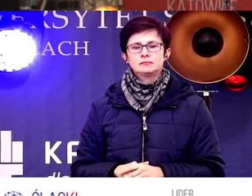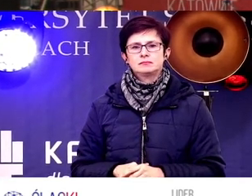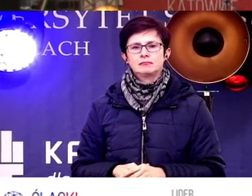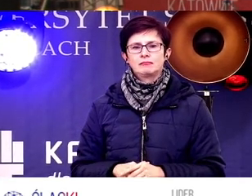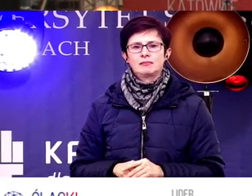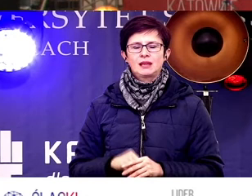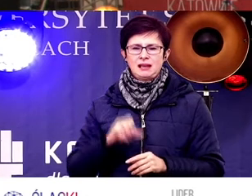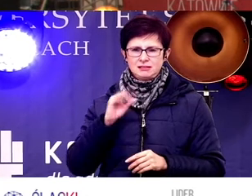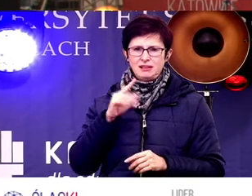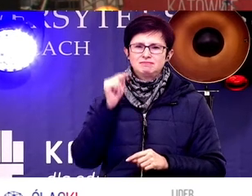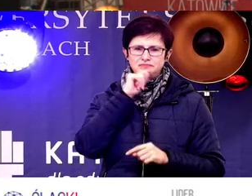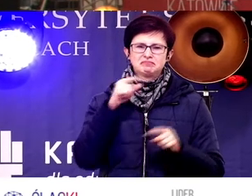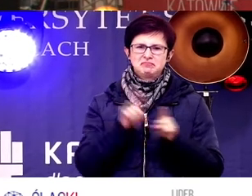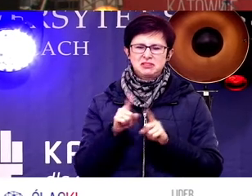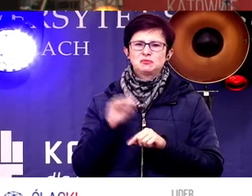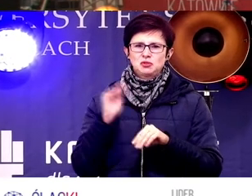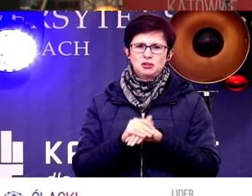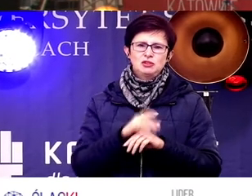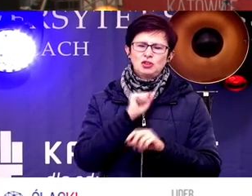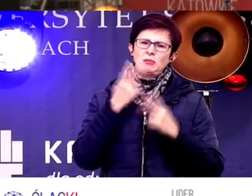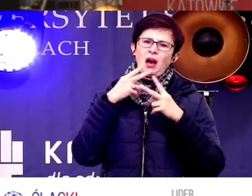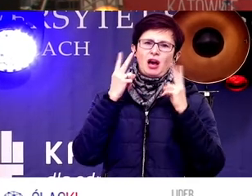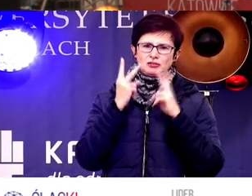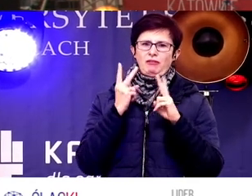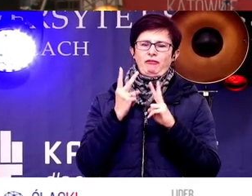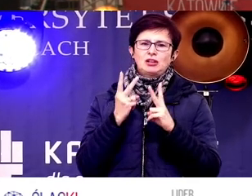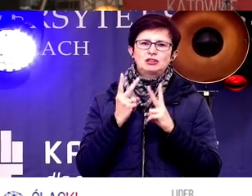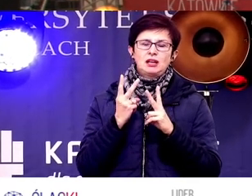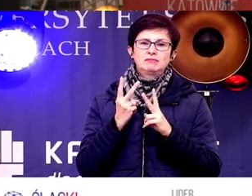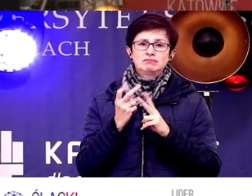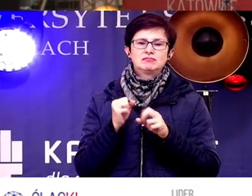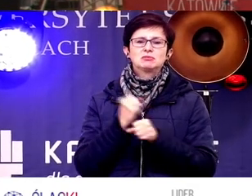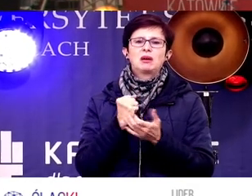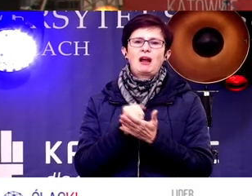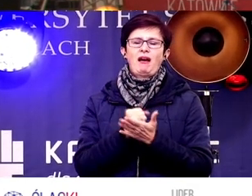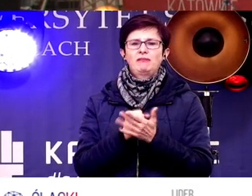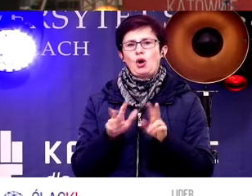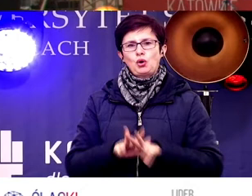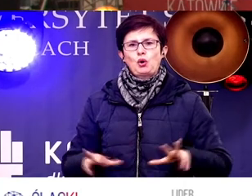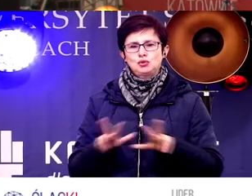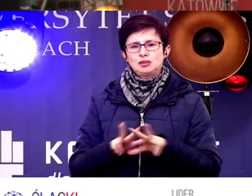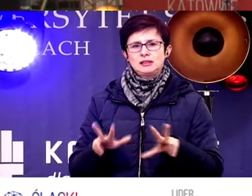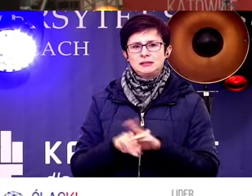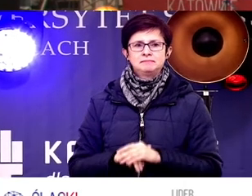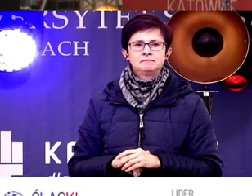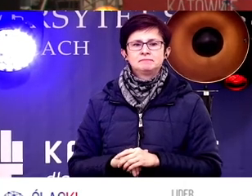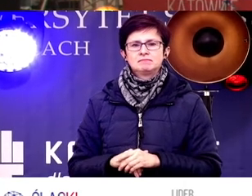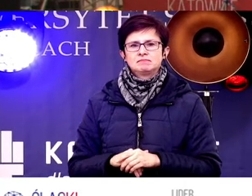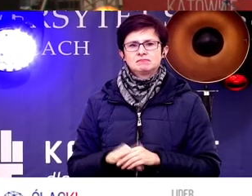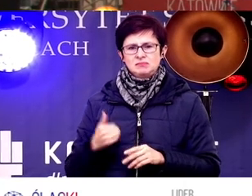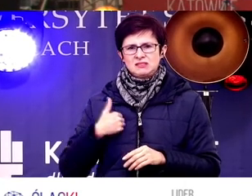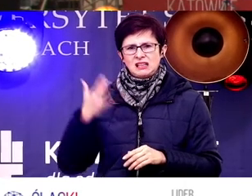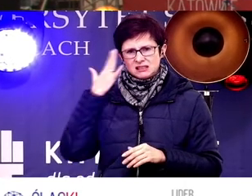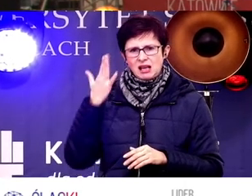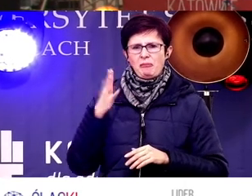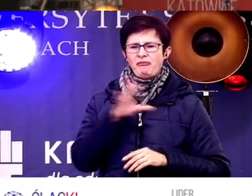Ja się zgodzę z Irkiem i myślę, że poruszył tu kluczową rzecz, a mianowicie kwestię rodziny. My mieliśmy wiele takich przypadków, ja znam